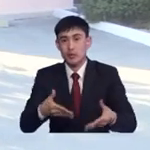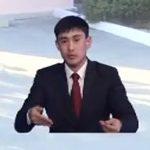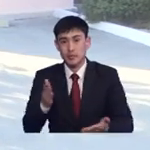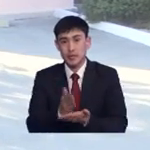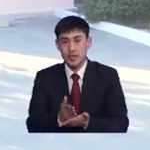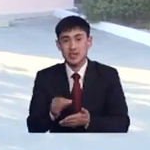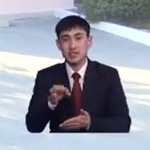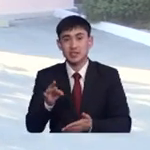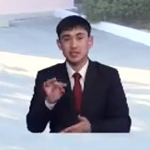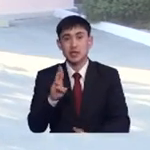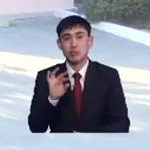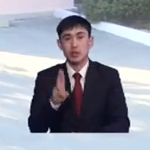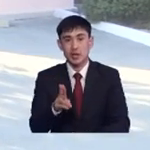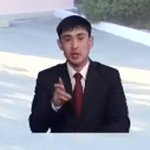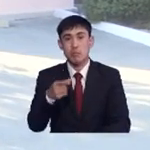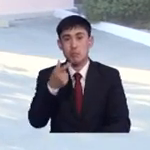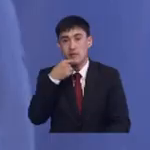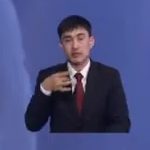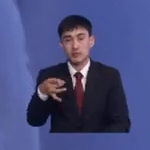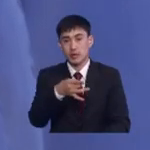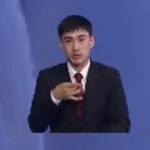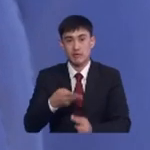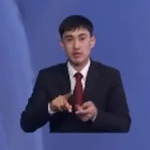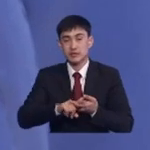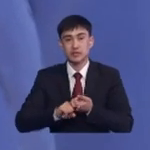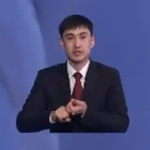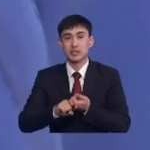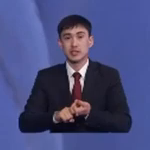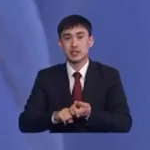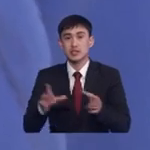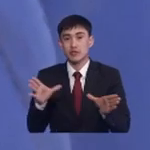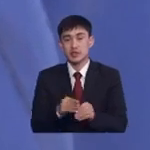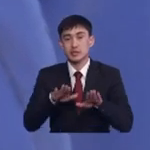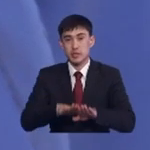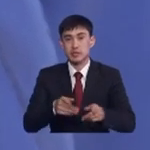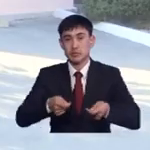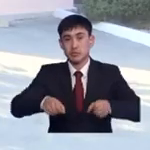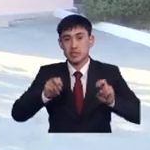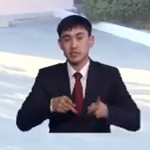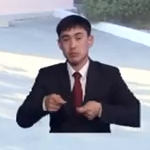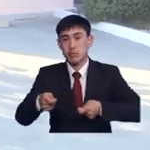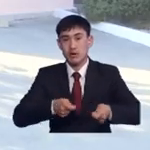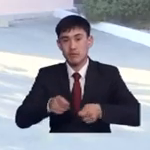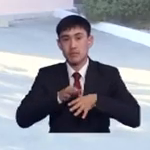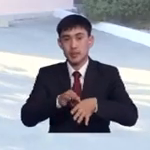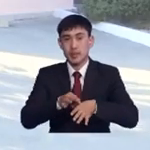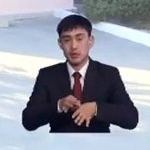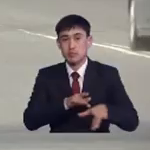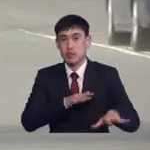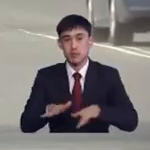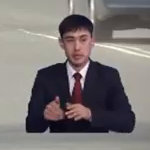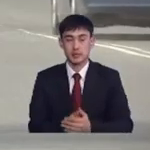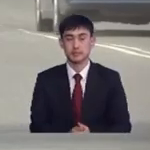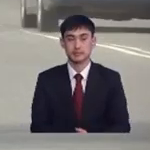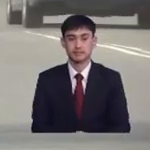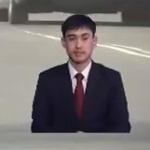потопления в Искельдинском, Кербуакском и Панфиловском районах. В этой связи совместно с местными специалистами мы проводим профилактические мероприятия.